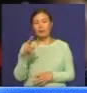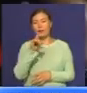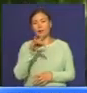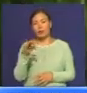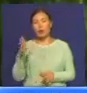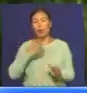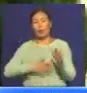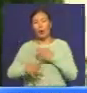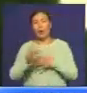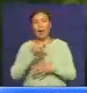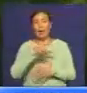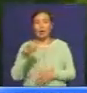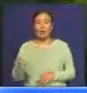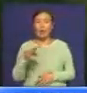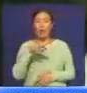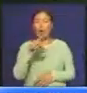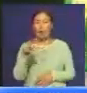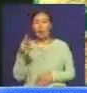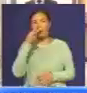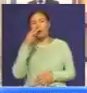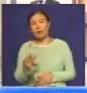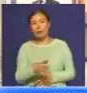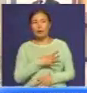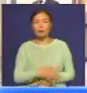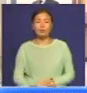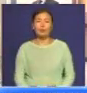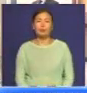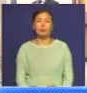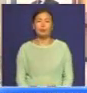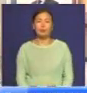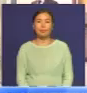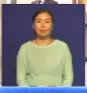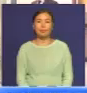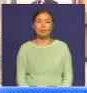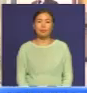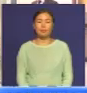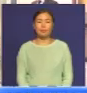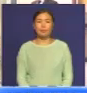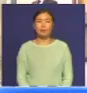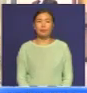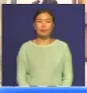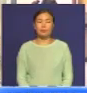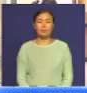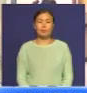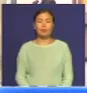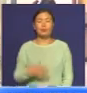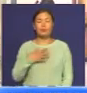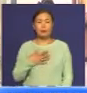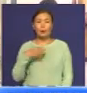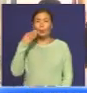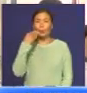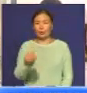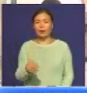қуанамын, әсем ғоңыр туындыларын тамашалады. Мы к такой поездке готовимся, приготовили свои лучшие номера. Біз ең үздік